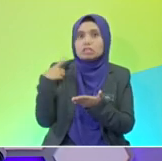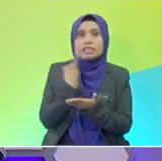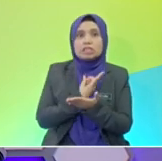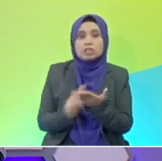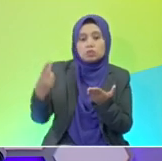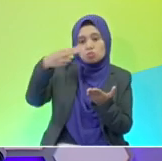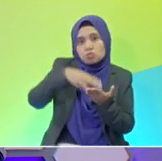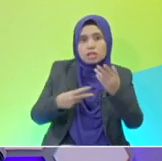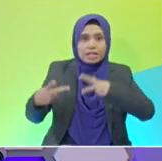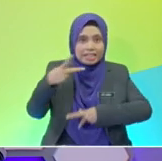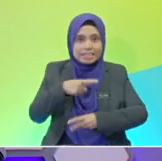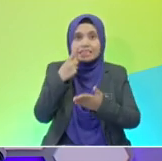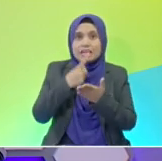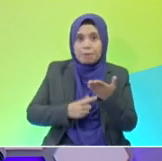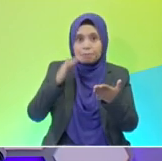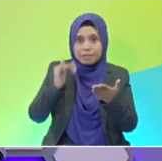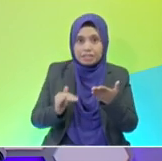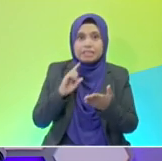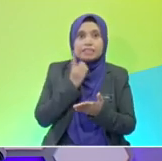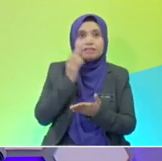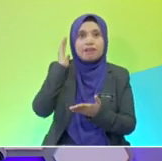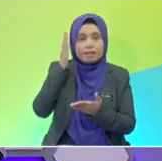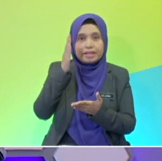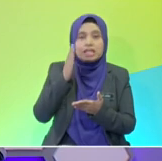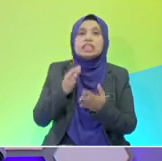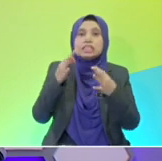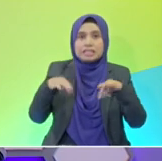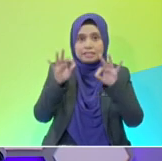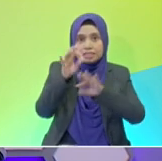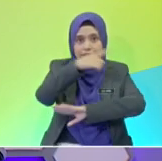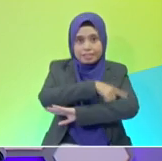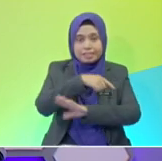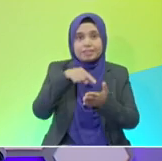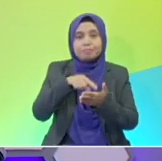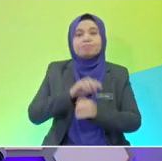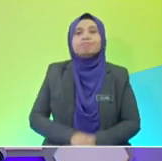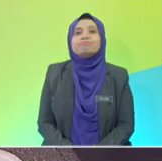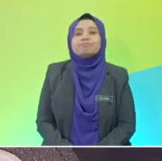fokus tentang apa yang bakal diterangkan oleh Cikgu kita pada hari ini Cikgu silahkan